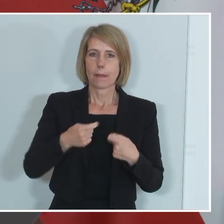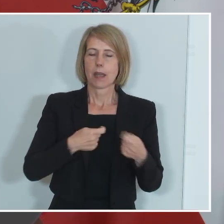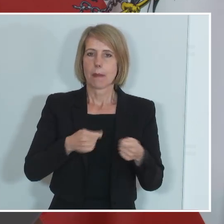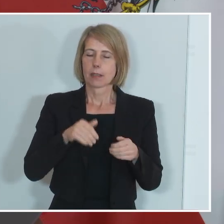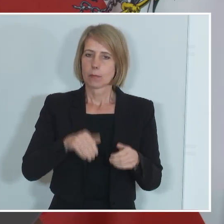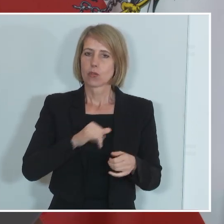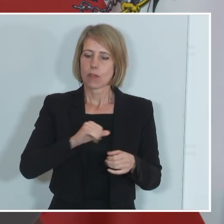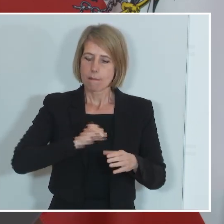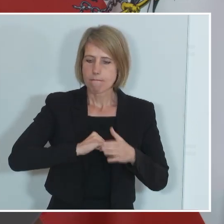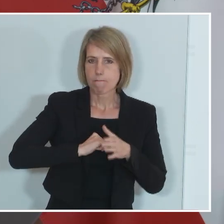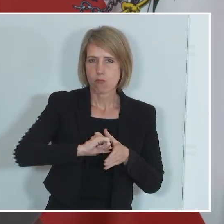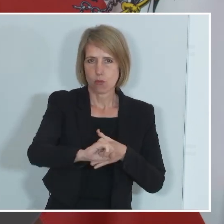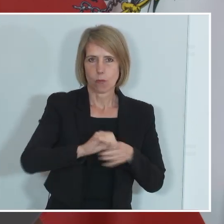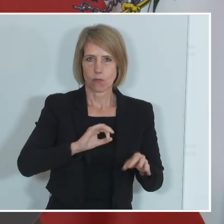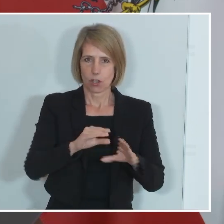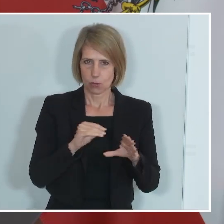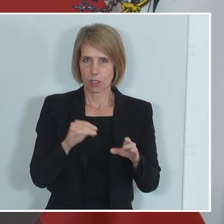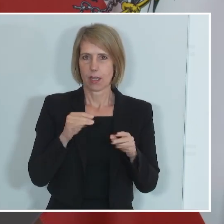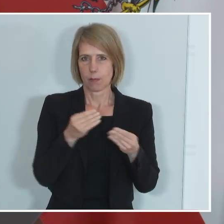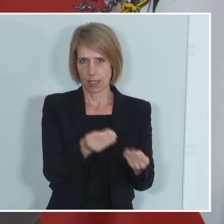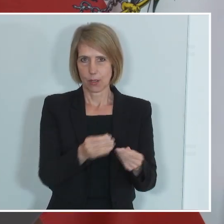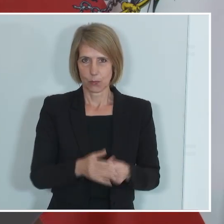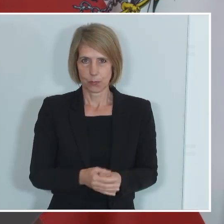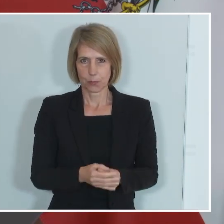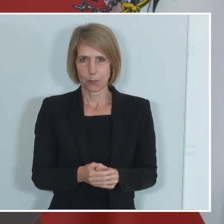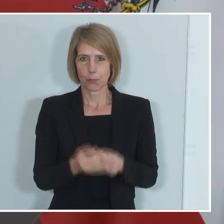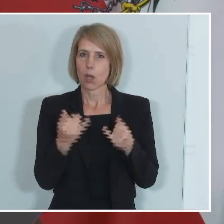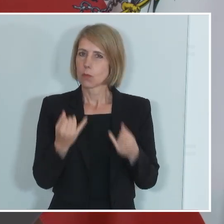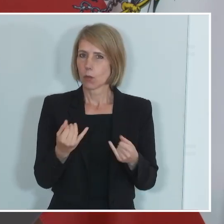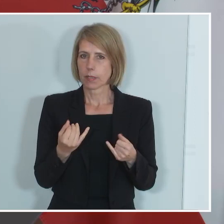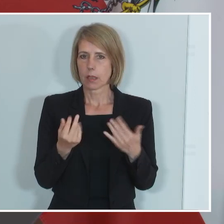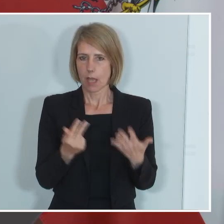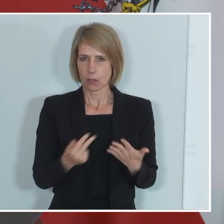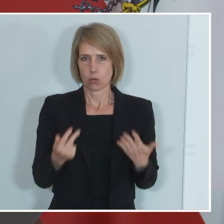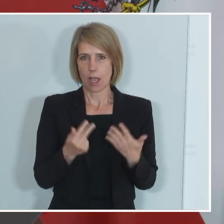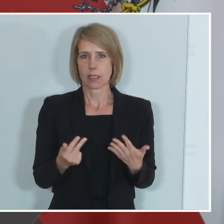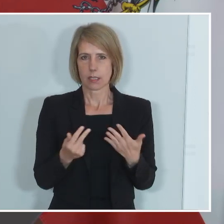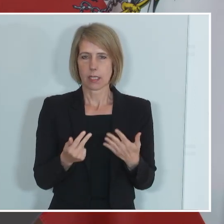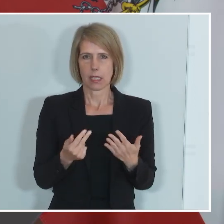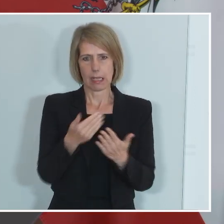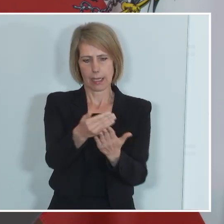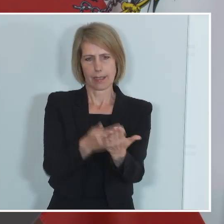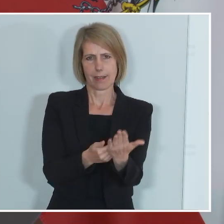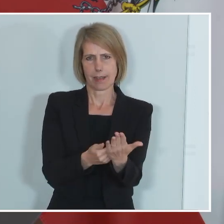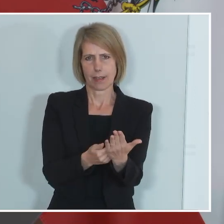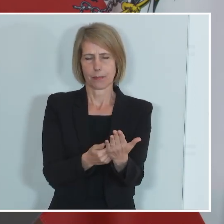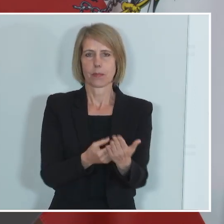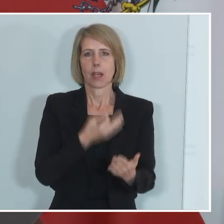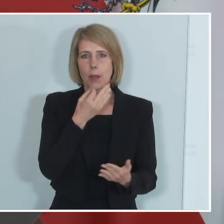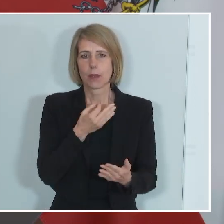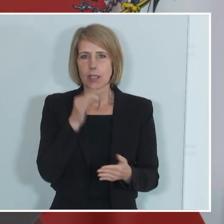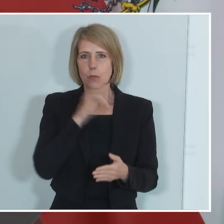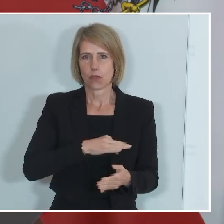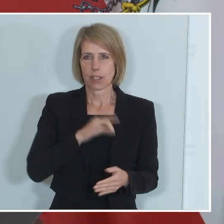Booster für unsere Unternehmen darstellen. Und alleine derzeit gibt es 88 Richtlinien und Verordnungen, die Berichtspflichten